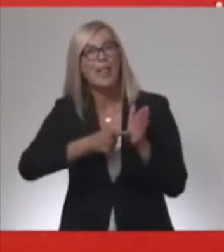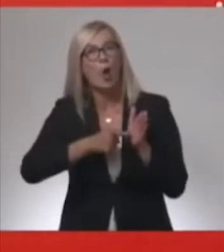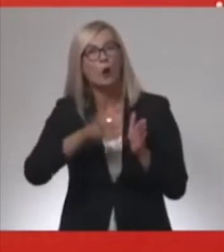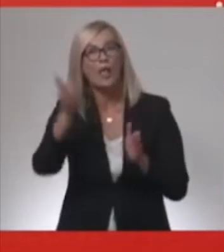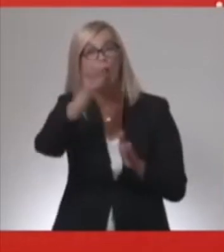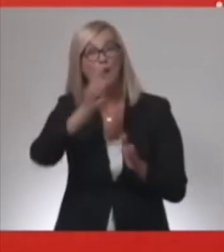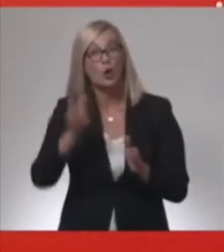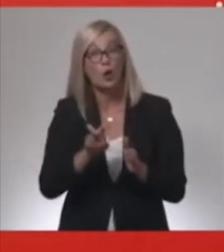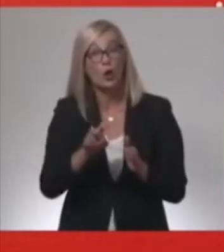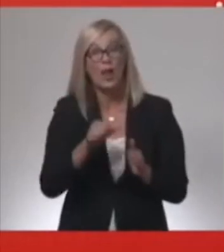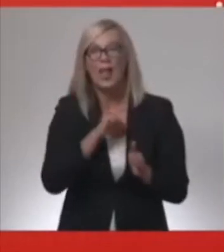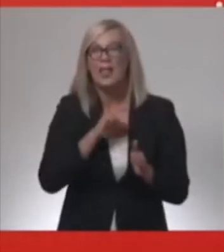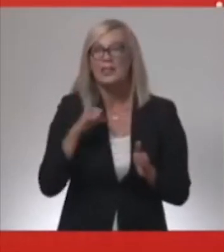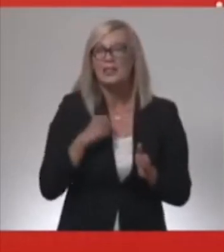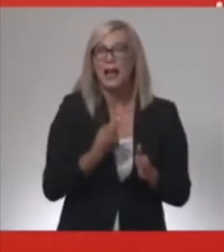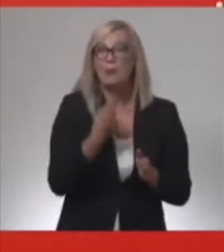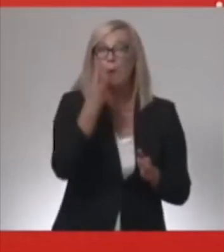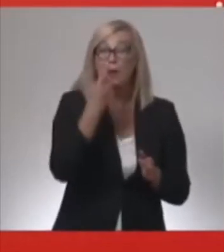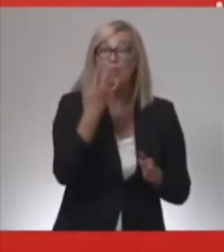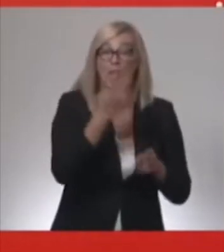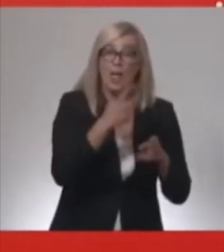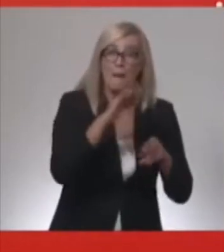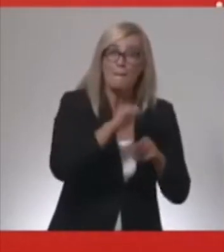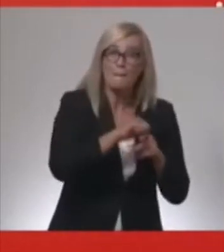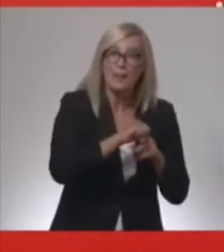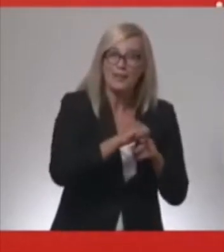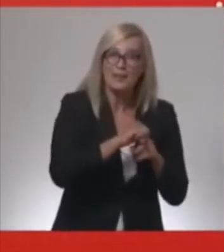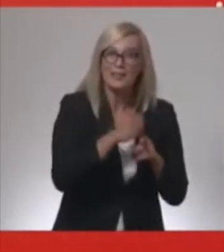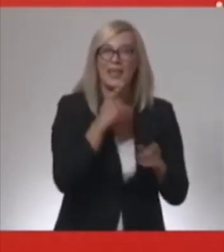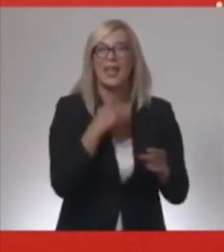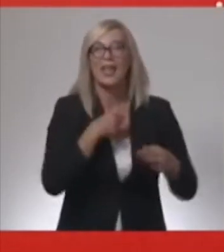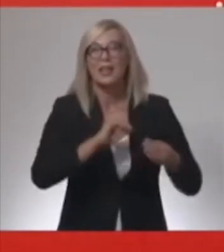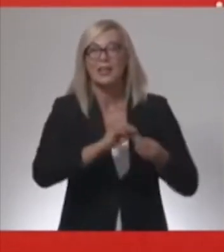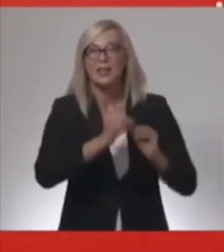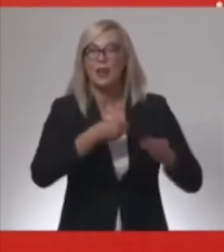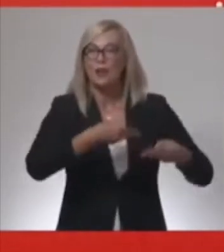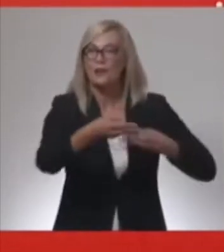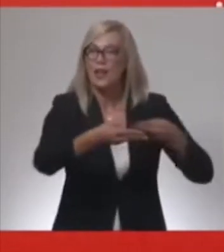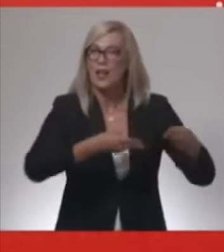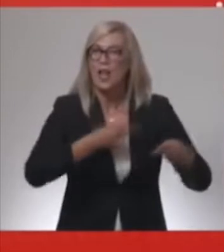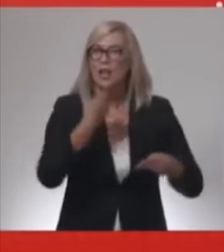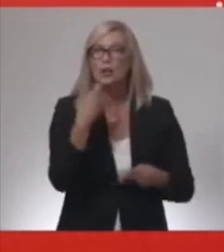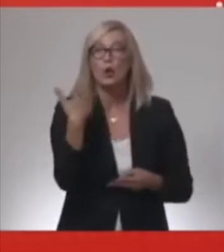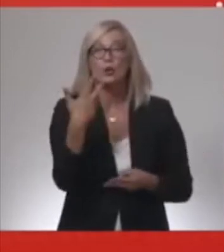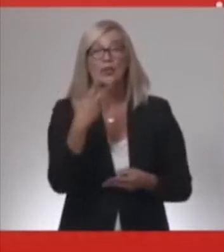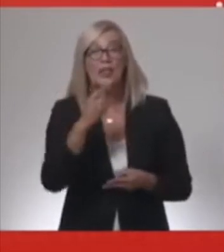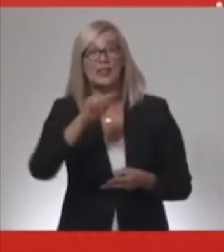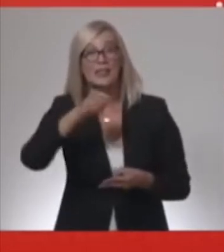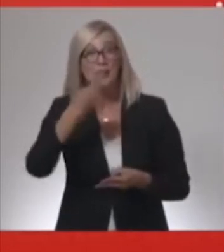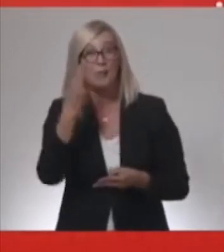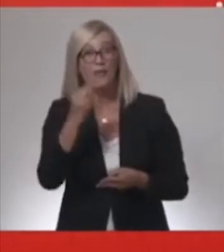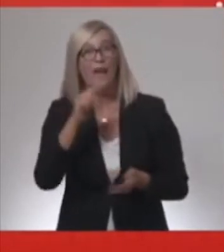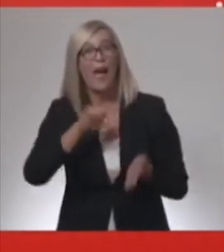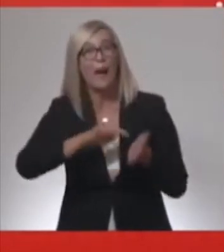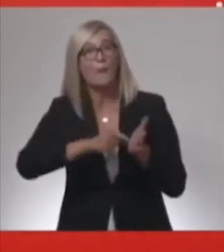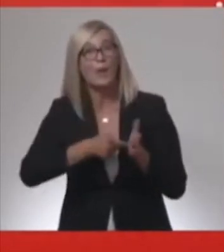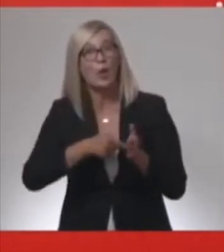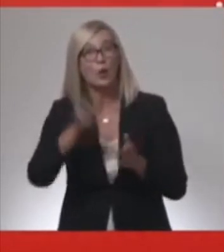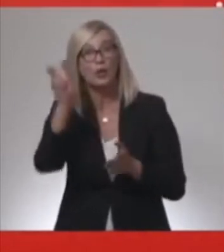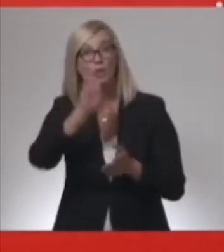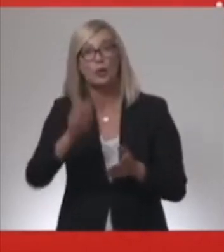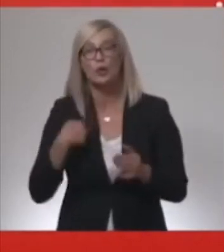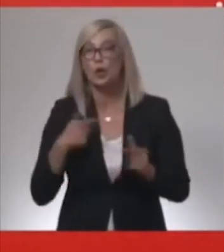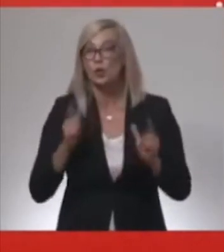milion dollar, dhe vetëm në tremujorin e partë të këti viti, ajo ka qenë 130.2 milion